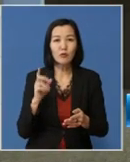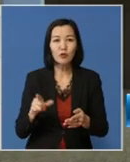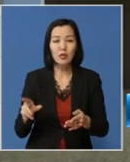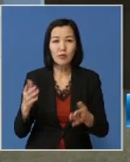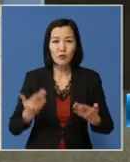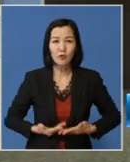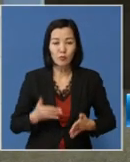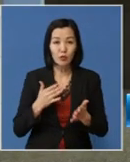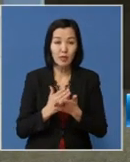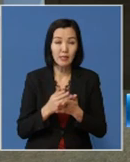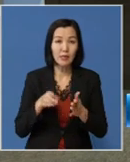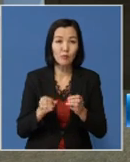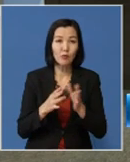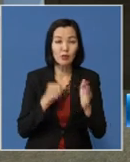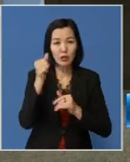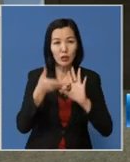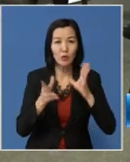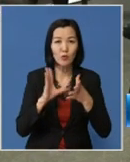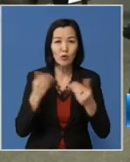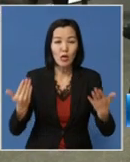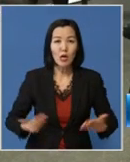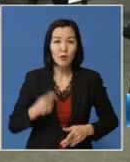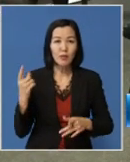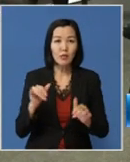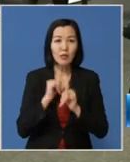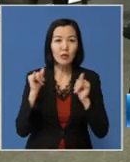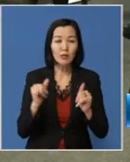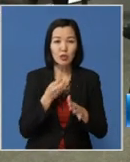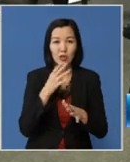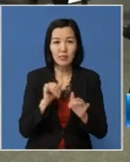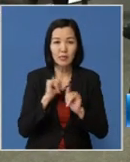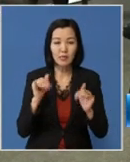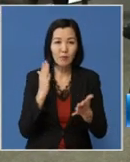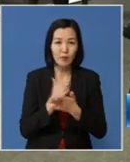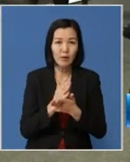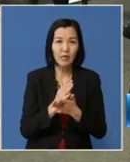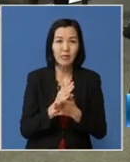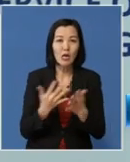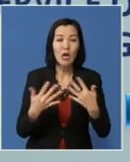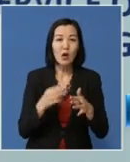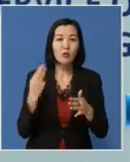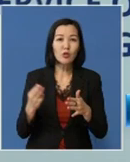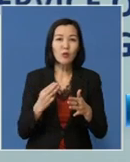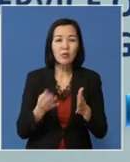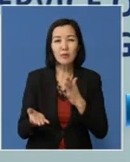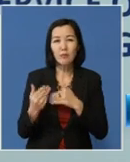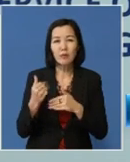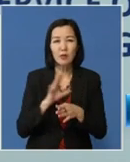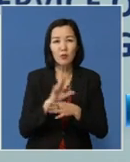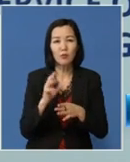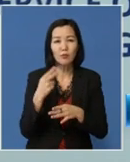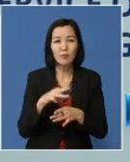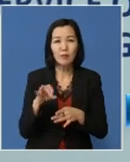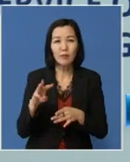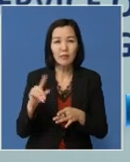жатыр. 2018 жыл қорытындысына сәйкес әлеуметтік экономикалық дамуда оң өсім қалыптасыпты. Тек ауыл шаруашылығында былтыр өнім көлемі 20